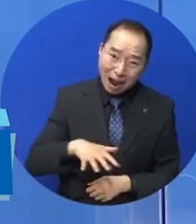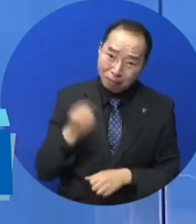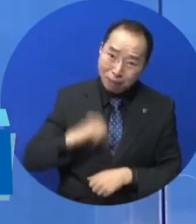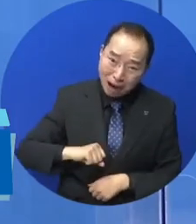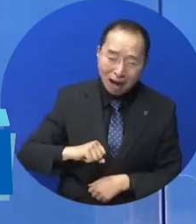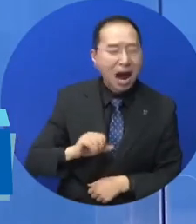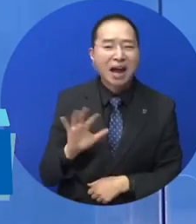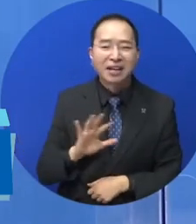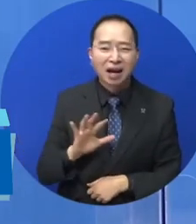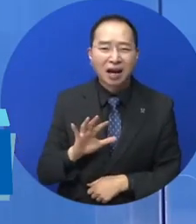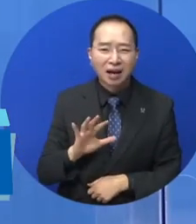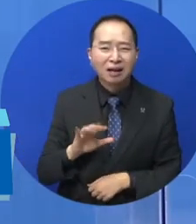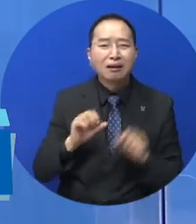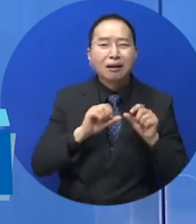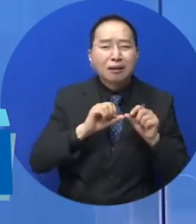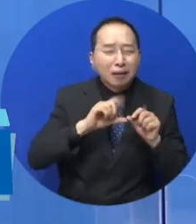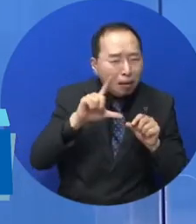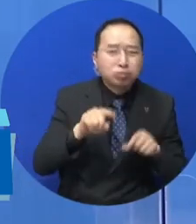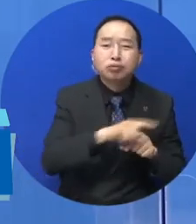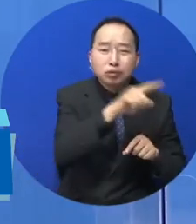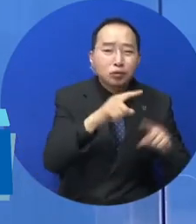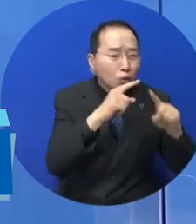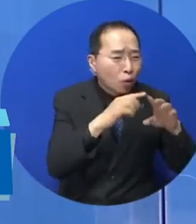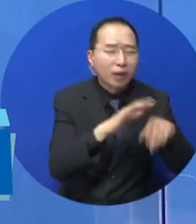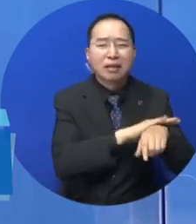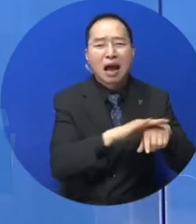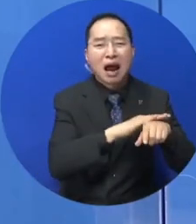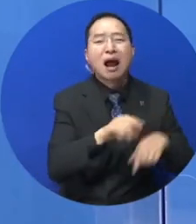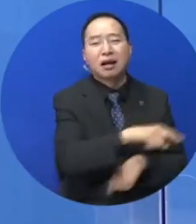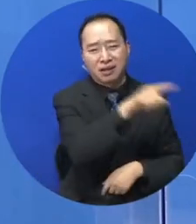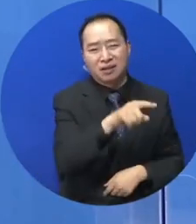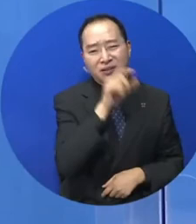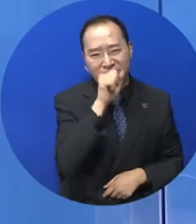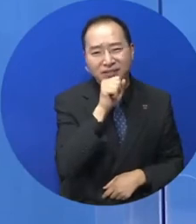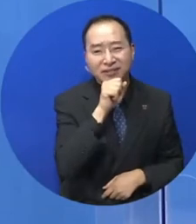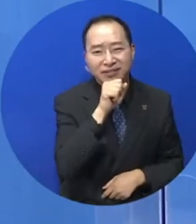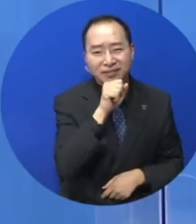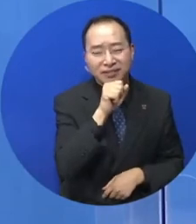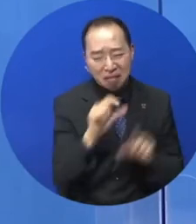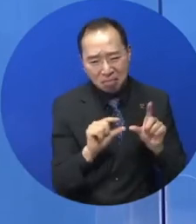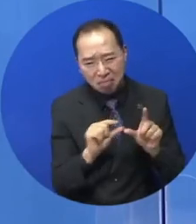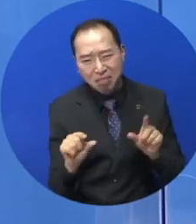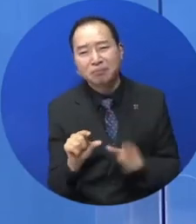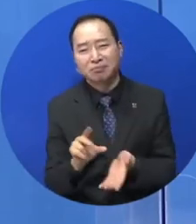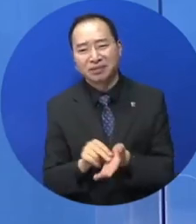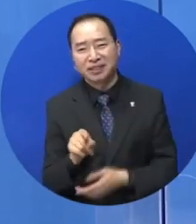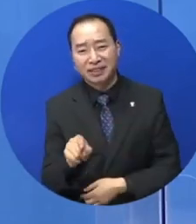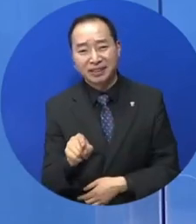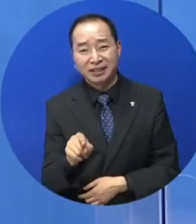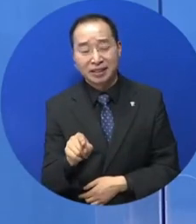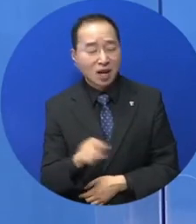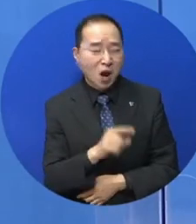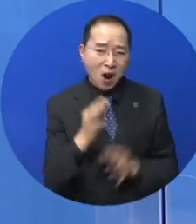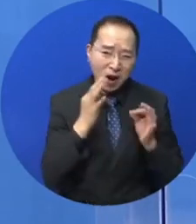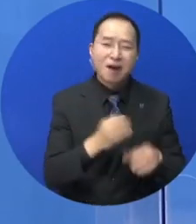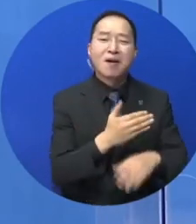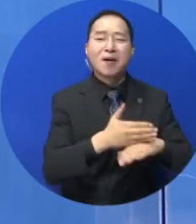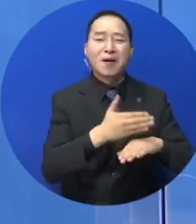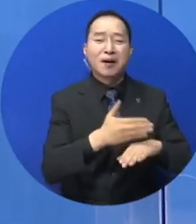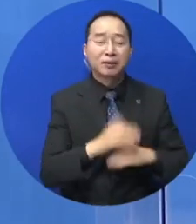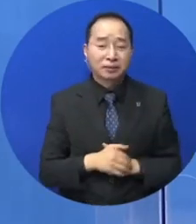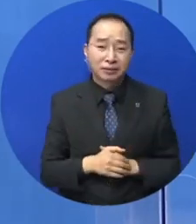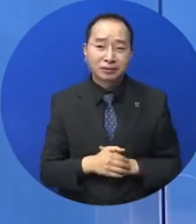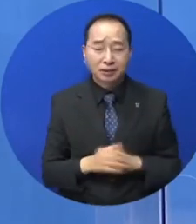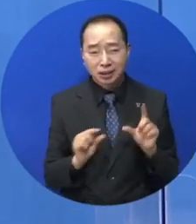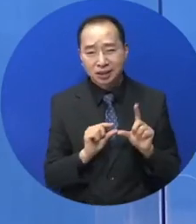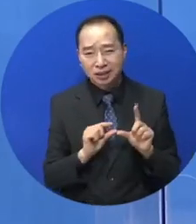때문에 대다수 교회와 개신교는 잘 지키고 있다. 이렇게 제 말씀을 드리고 또 이렇게 노력해 주신 분들에게 감사를 드리고요. 근데